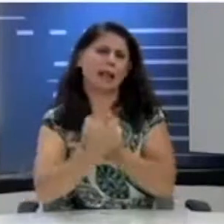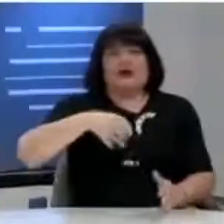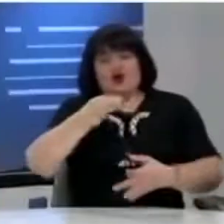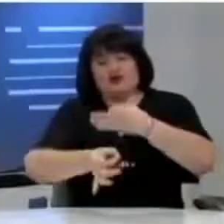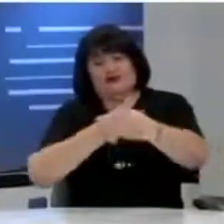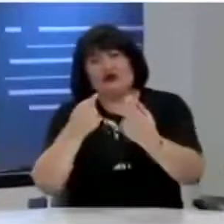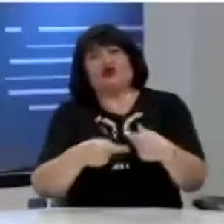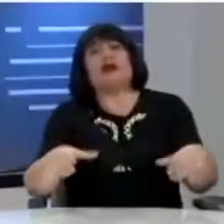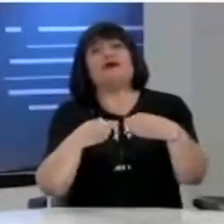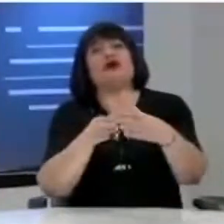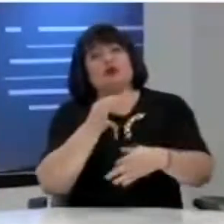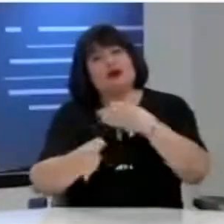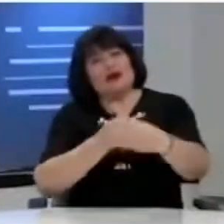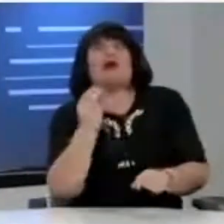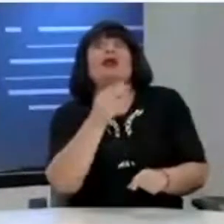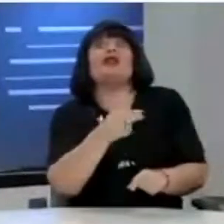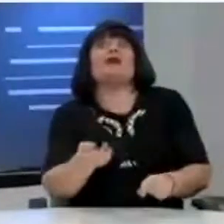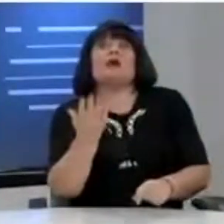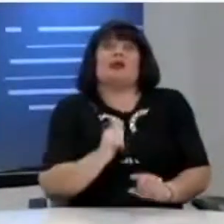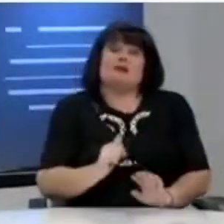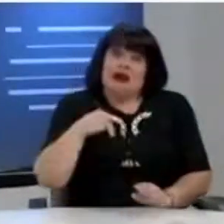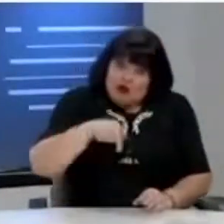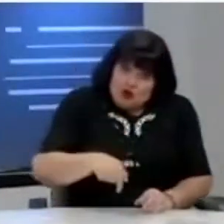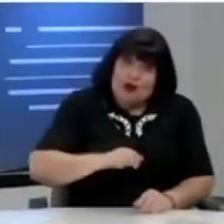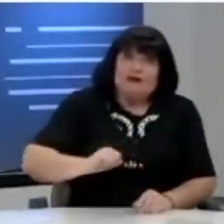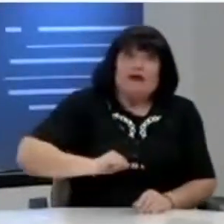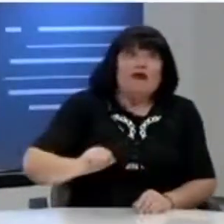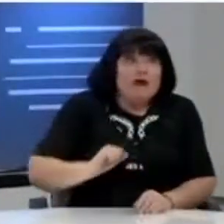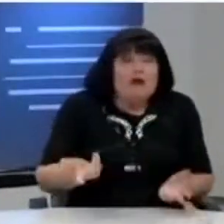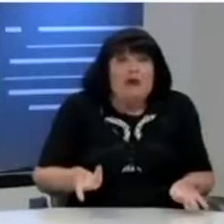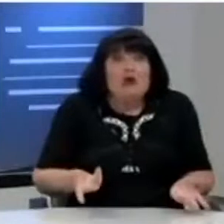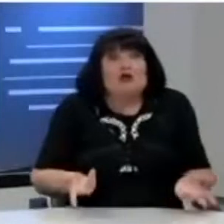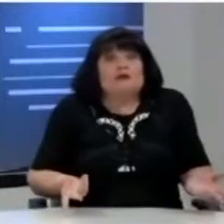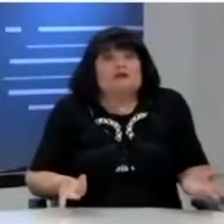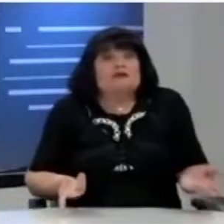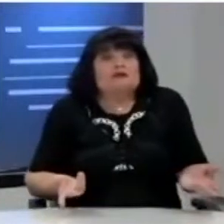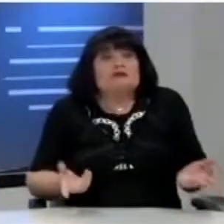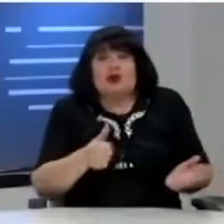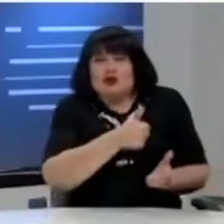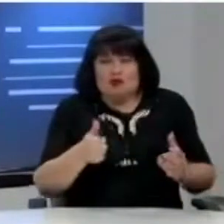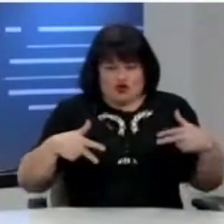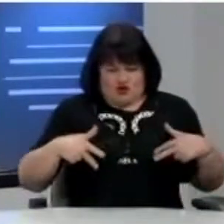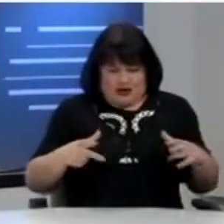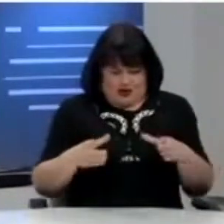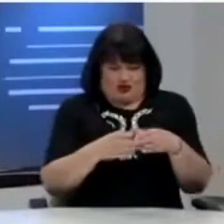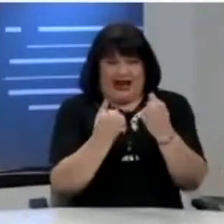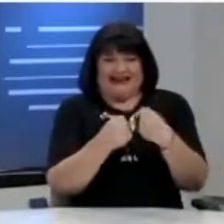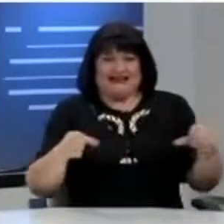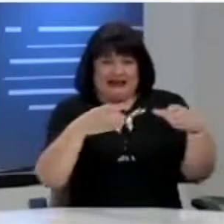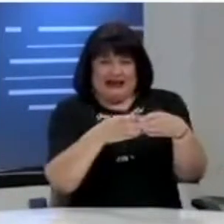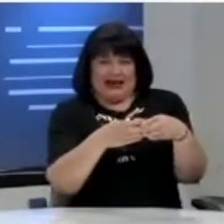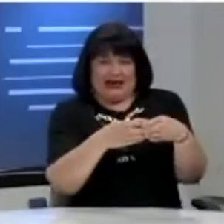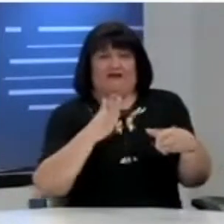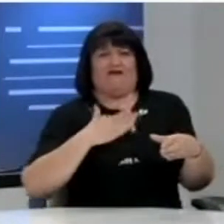αρχή. Πολύ φοβάμαι όμως ότι εδώ δεν τίθεται απλά θέμα κομματικοποίησης μιας ανεξάρτητης